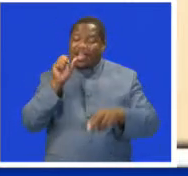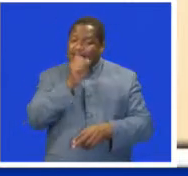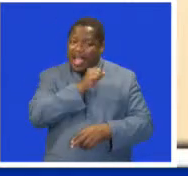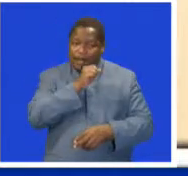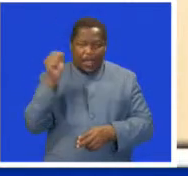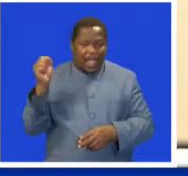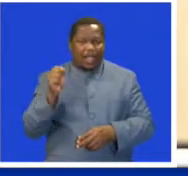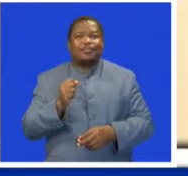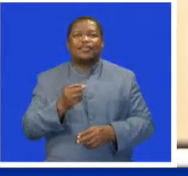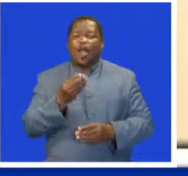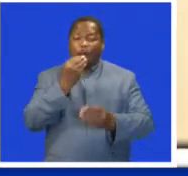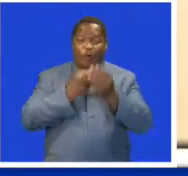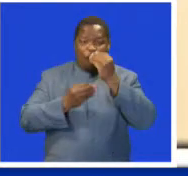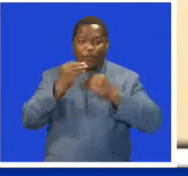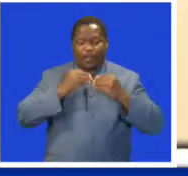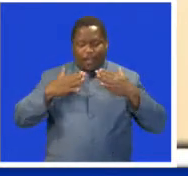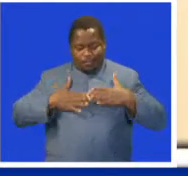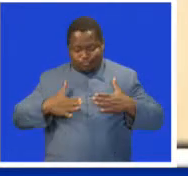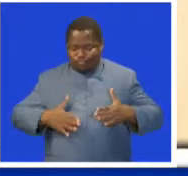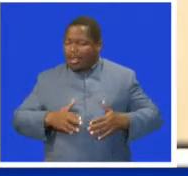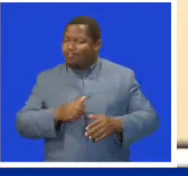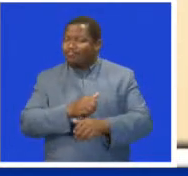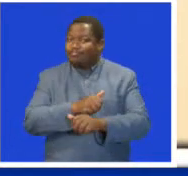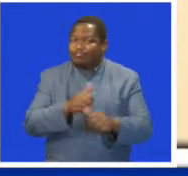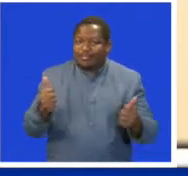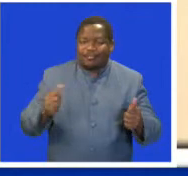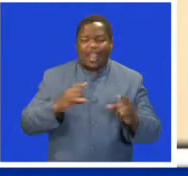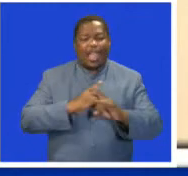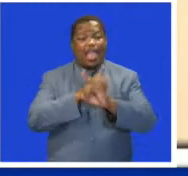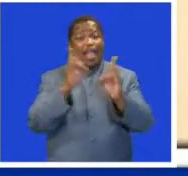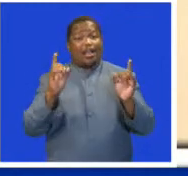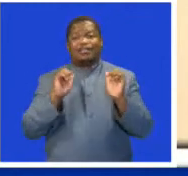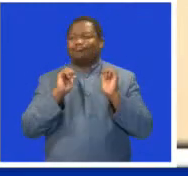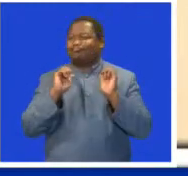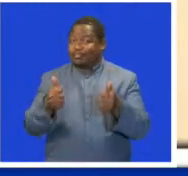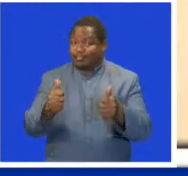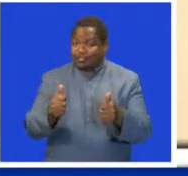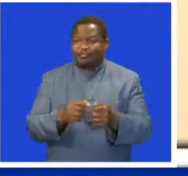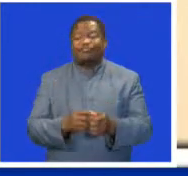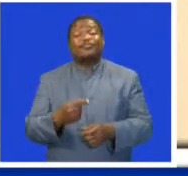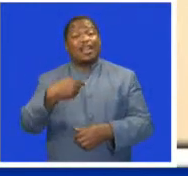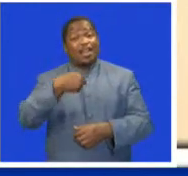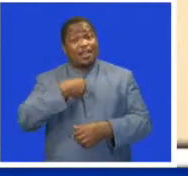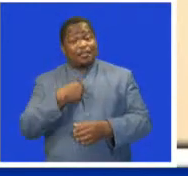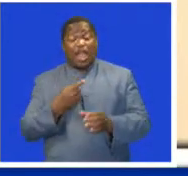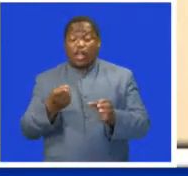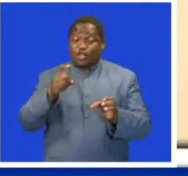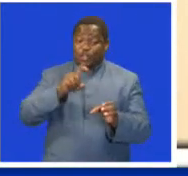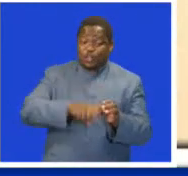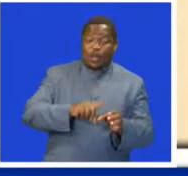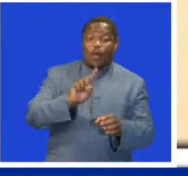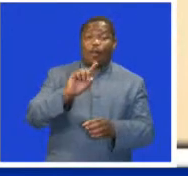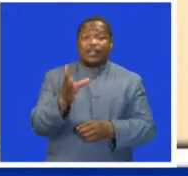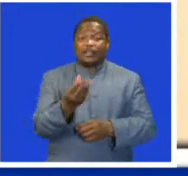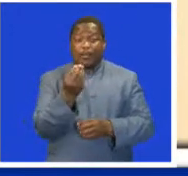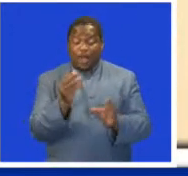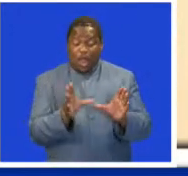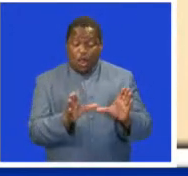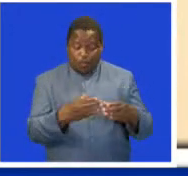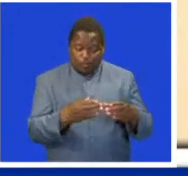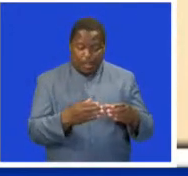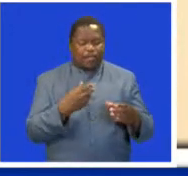kakhulu. Ngawo ke nami ngithenge ngumuntu lomusha through lama WhatsApp groups ema invitations ngakukhanza kuhle kakhulu ukuthi ngibe ingcenye